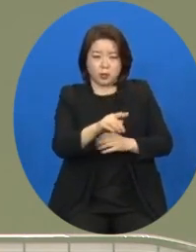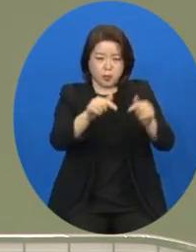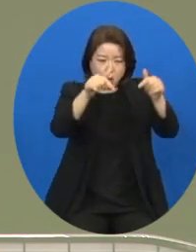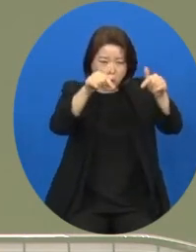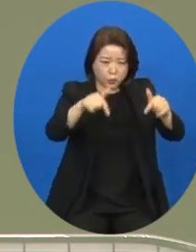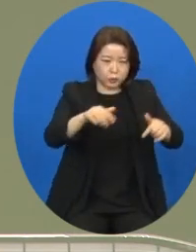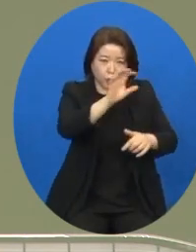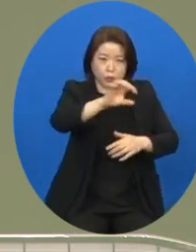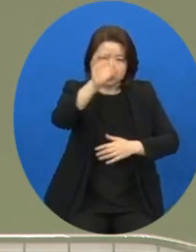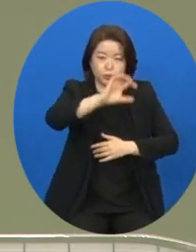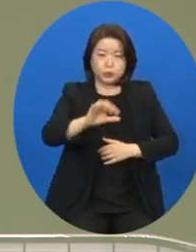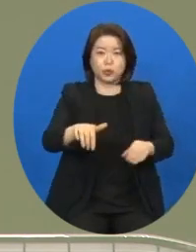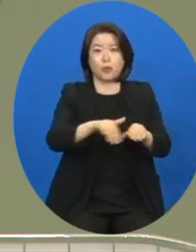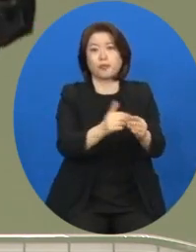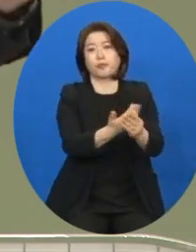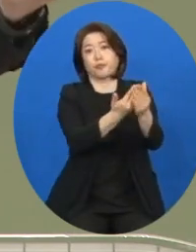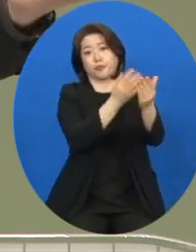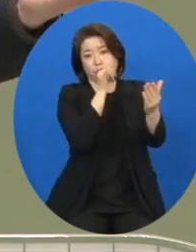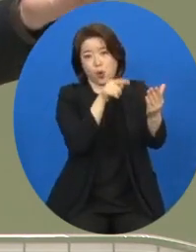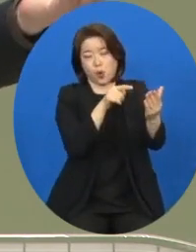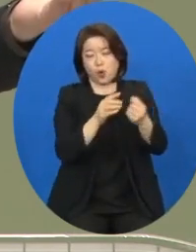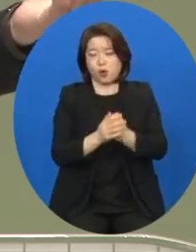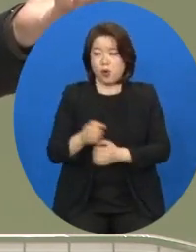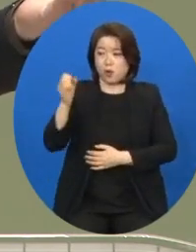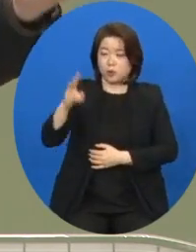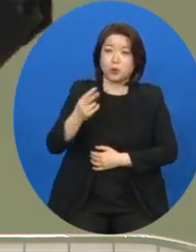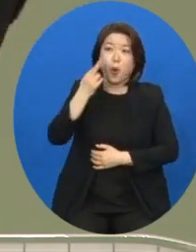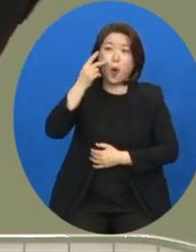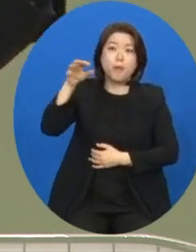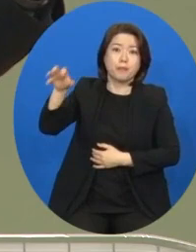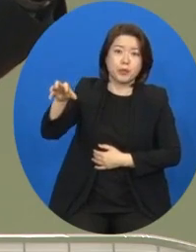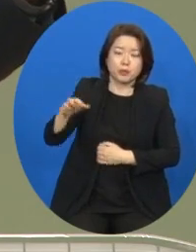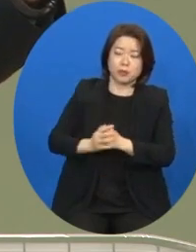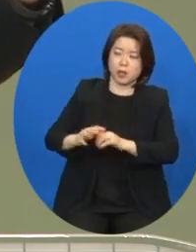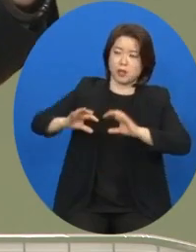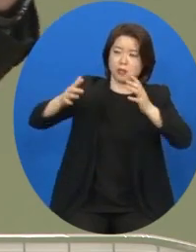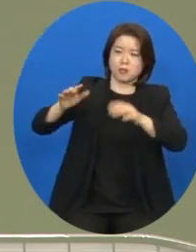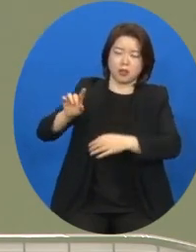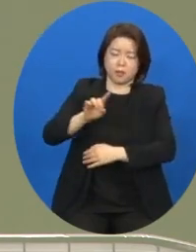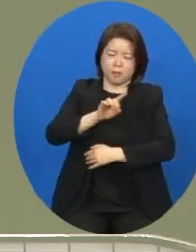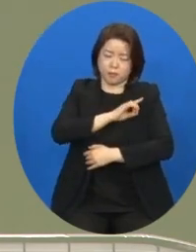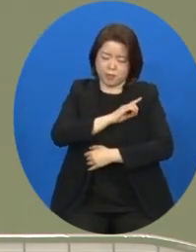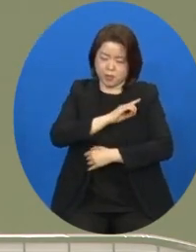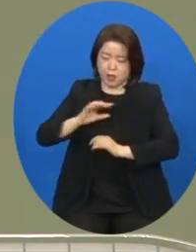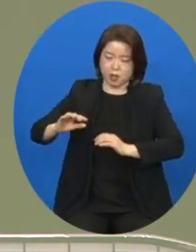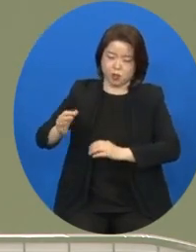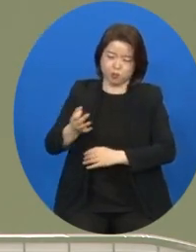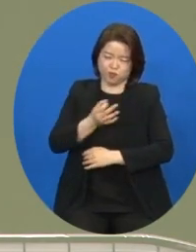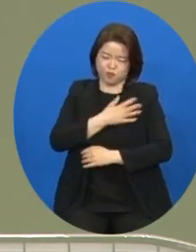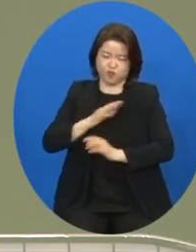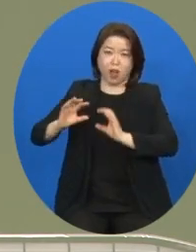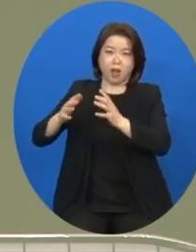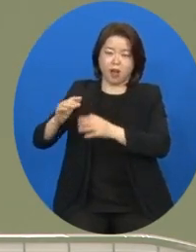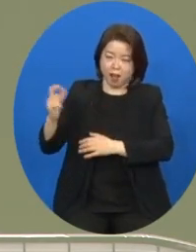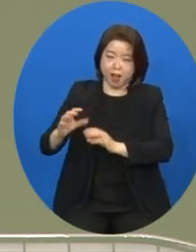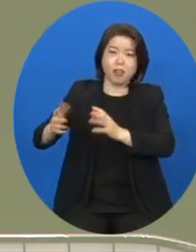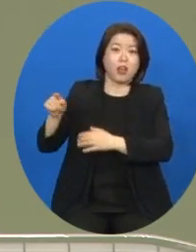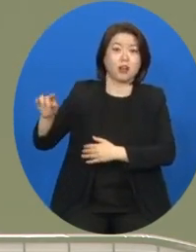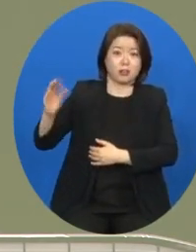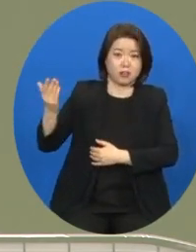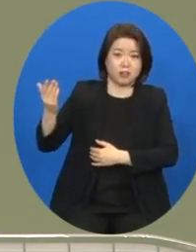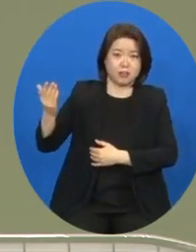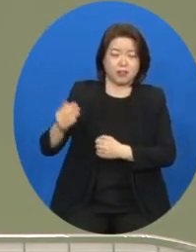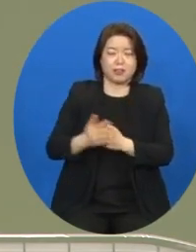만들어지잖아요. 지금도 미국과 같은 나라는 세계 초강대국이죠. 그러니까 복음이 들어가는 나라와 민족에